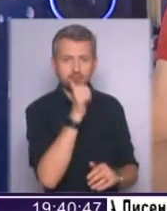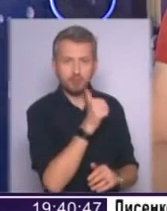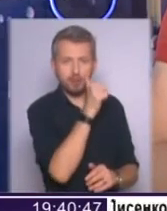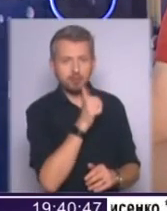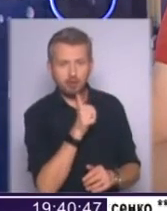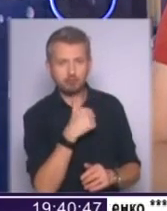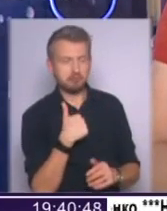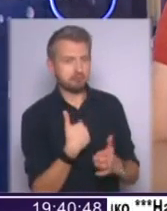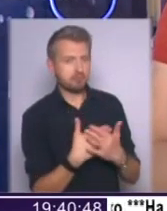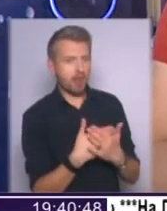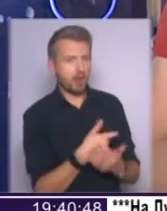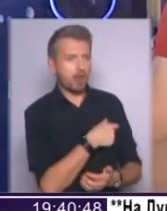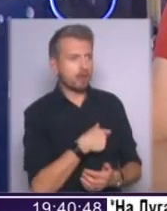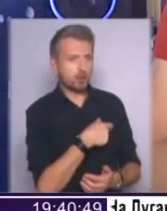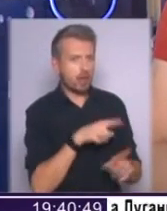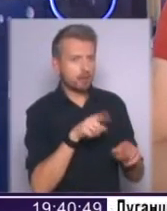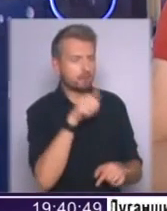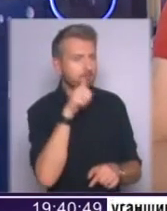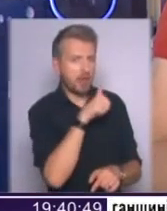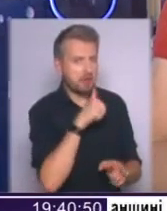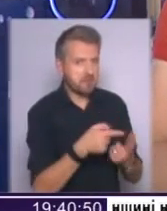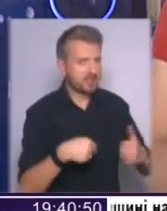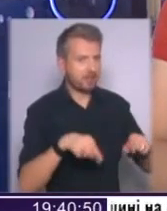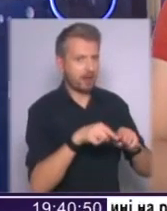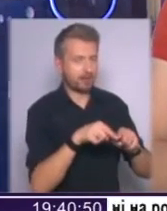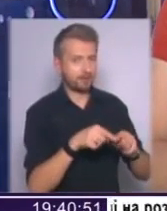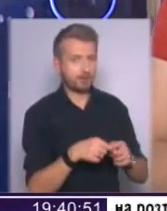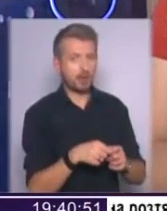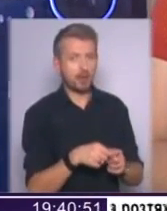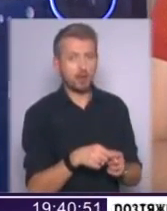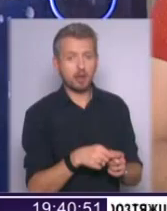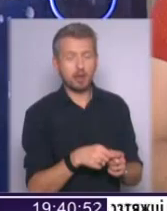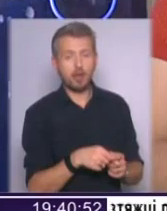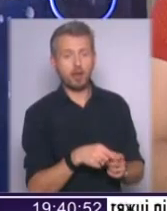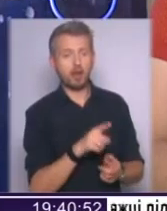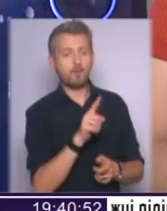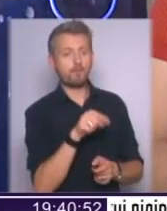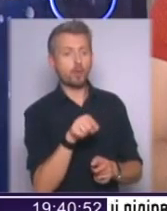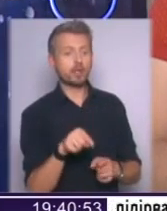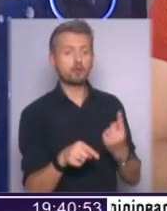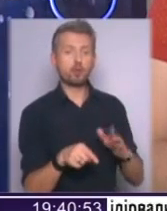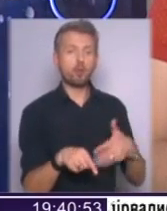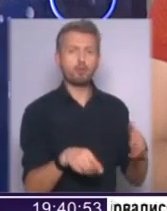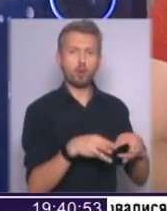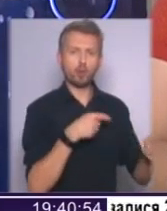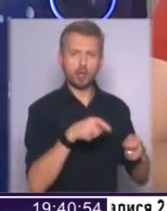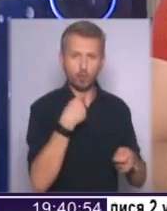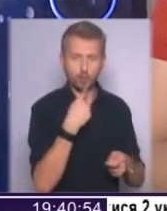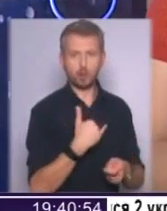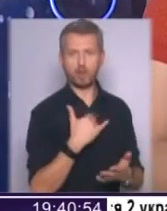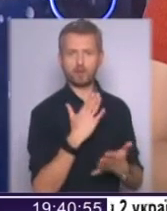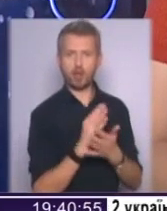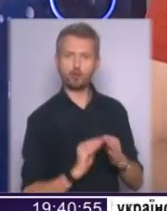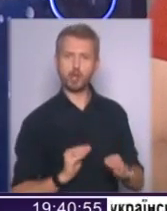здається, навіть для багатьох депутатів залишається таємною сферою. Справді так. Тому що не зовсім, тобто уряд з одного боку, уряд говорить, що у нас є додаткові надходження.